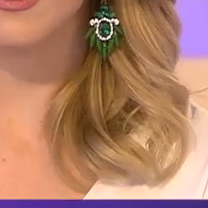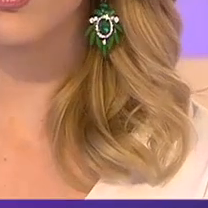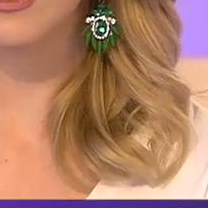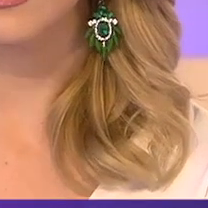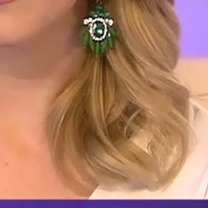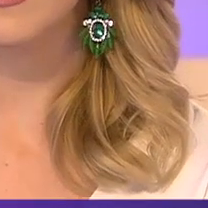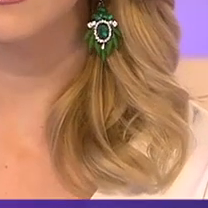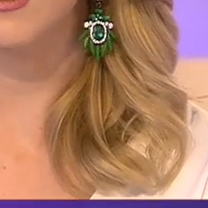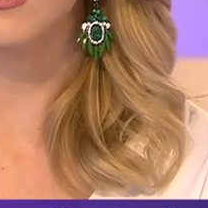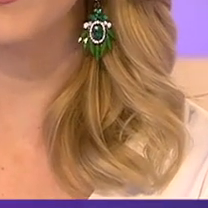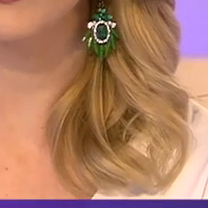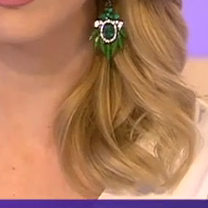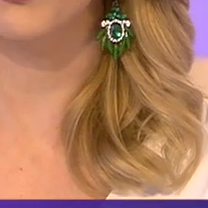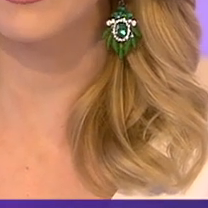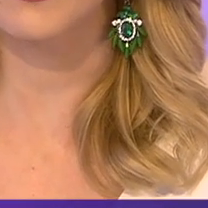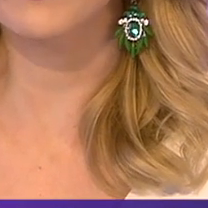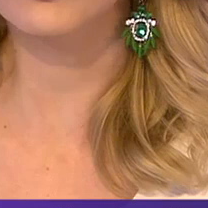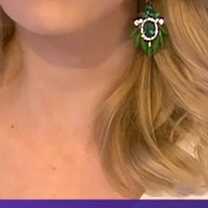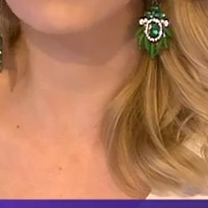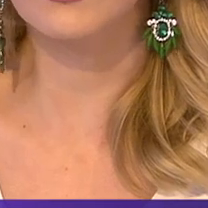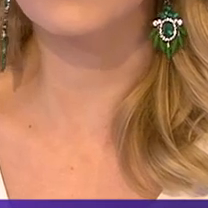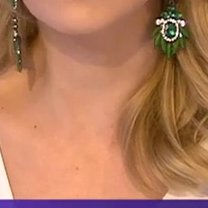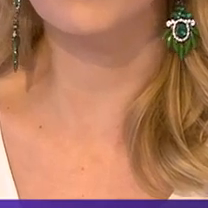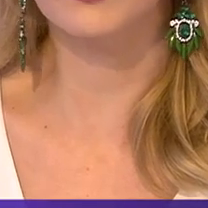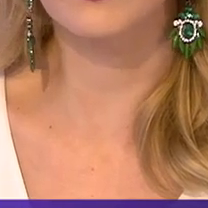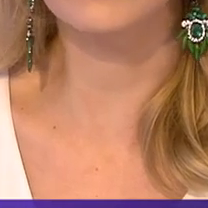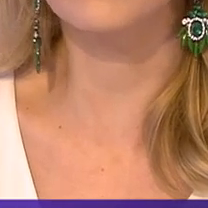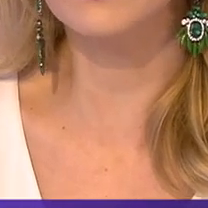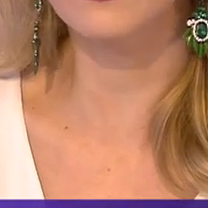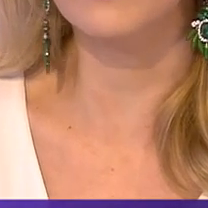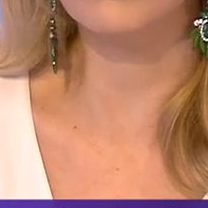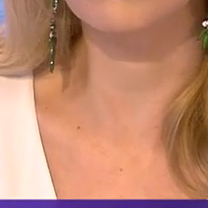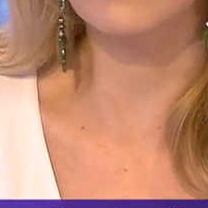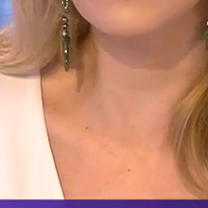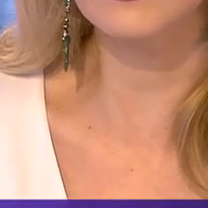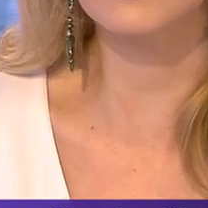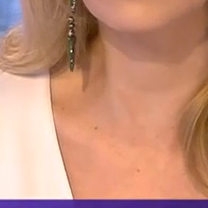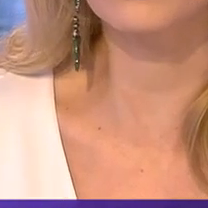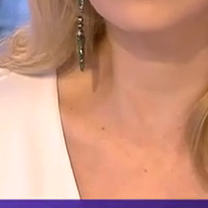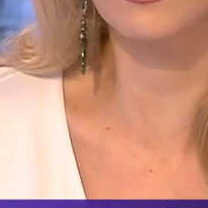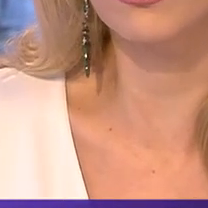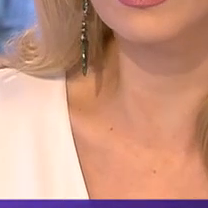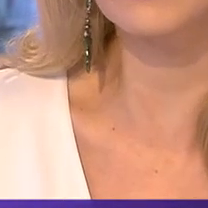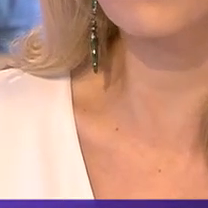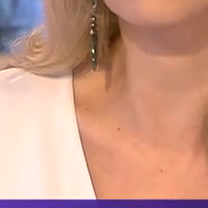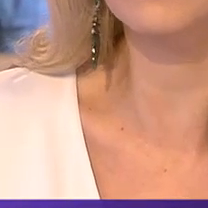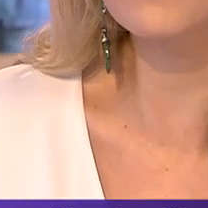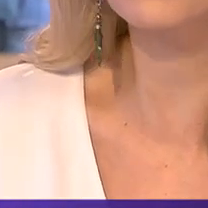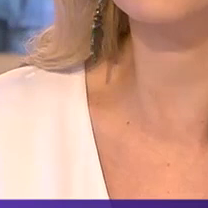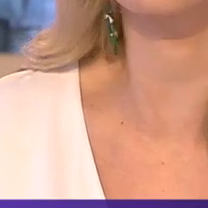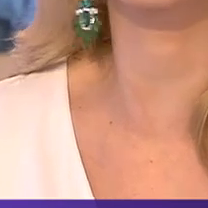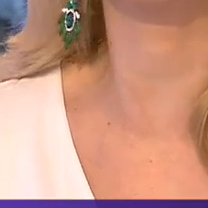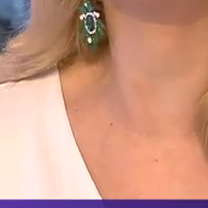Metrorex îi dă în judecată pe sindicaliști pentru recuperarea prejudiciului cauzat de blocarea de vineri a metroului. Vestea a dat-o de la guvern